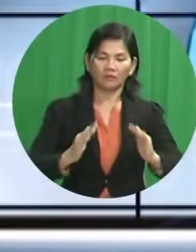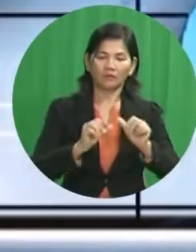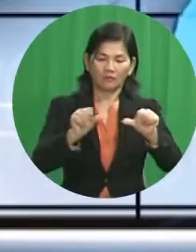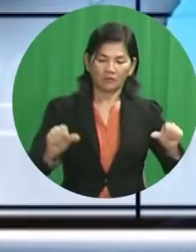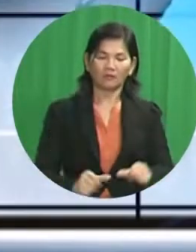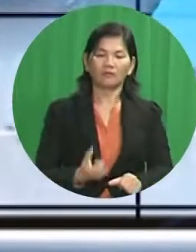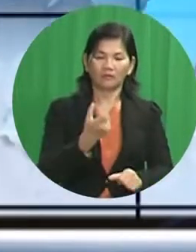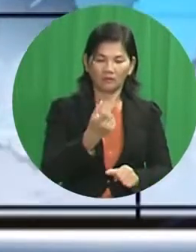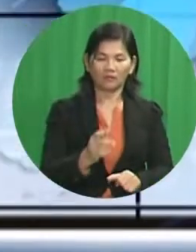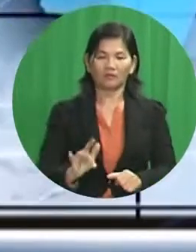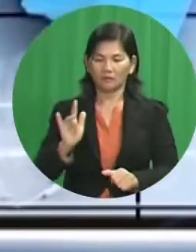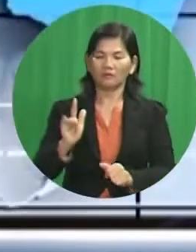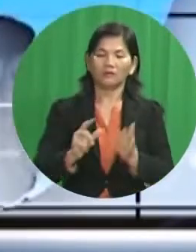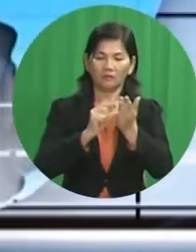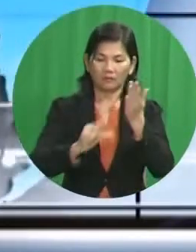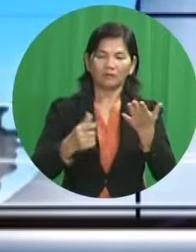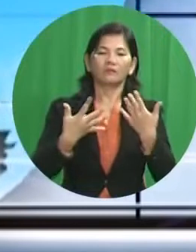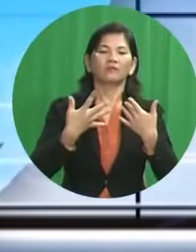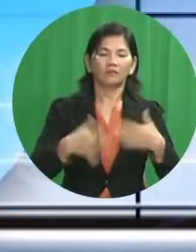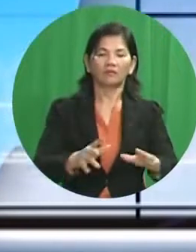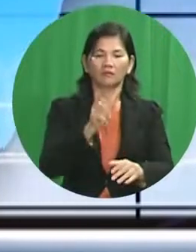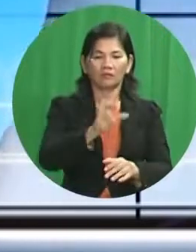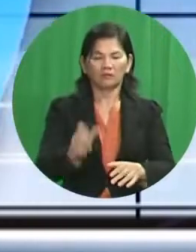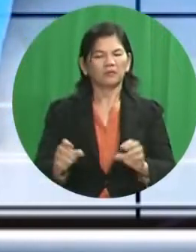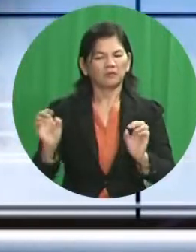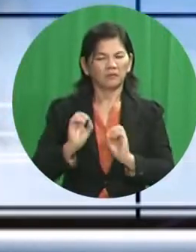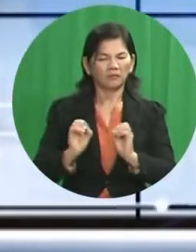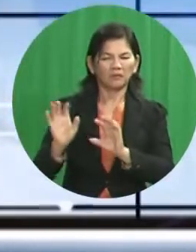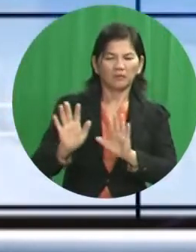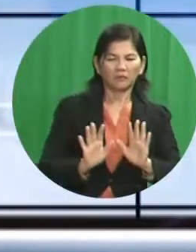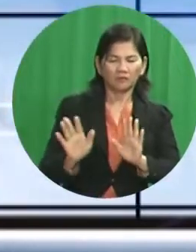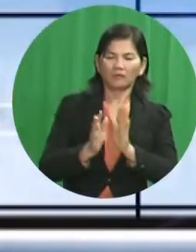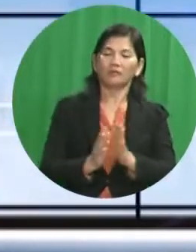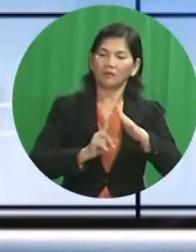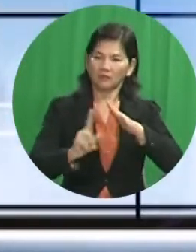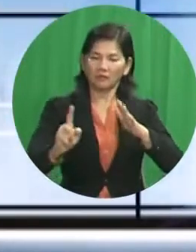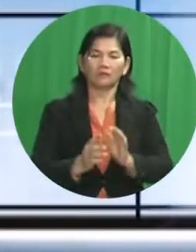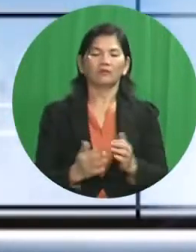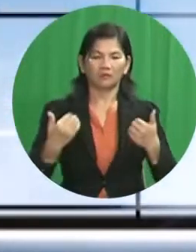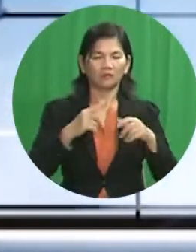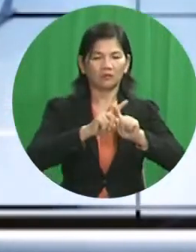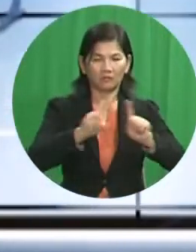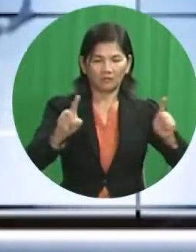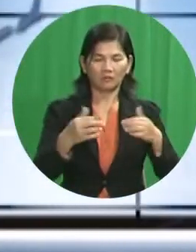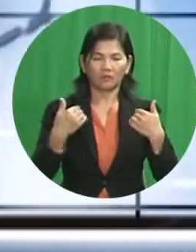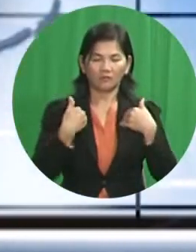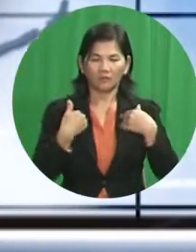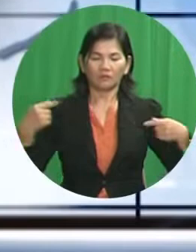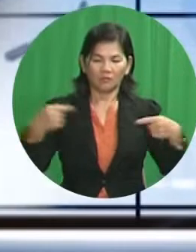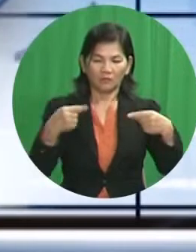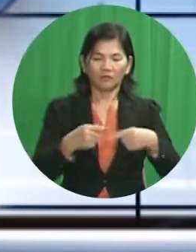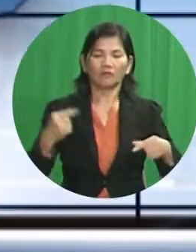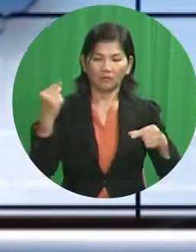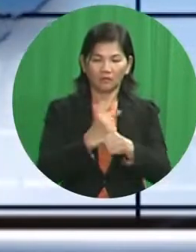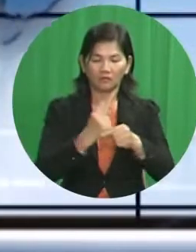បន់ដុនបាសភាគខាងកើតប៉ុន្តែមនុស្សជាច្រើនហាក់មានភាពស្ទាក់ស្ទើរនៅក្នុងការចាក់ចេញបើទោះបីជាមានការប្រយុទ្ធគ្នាយ៉ាង